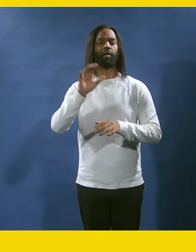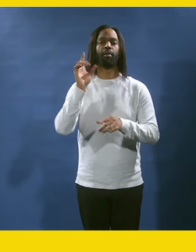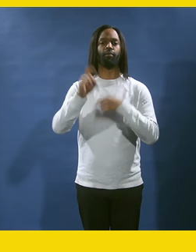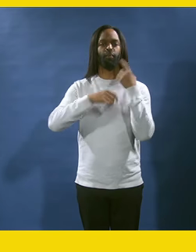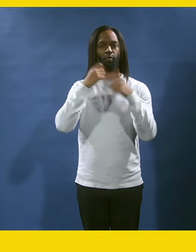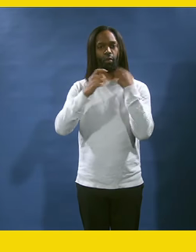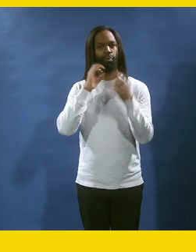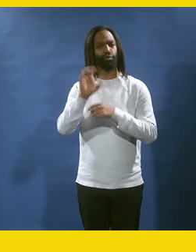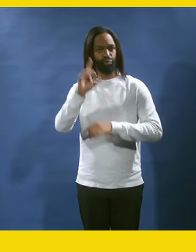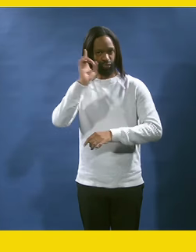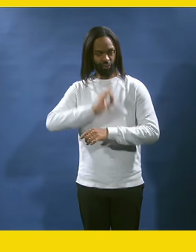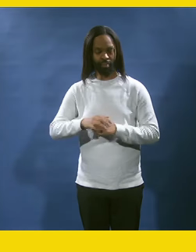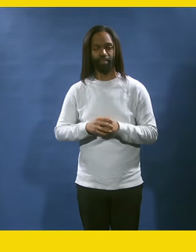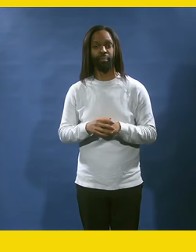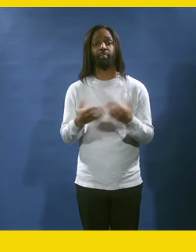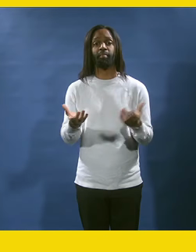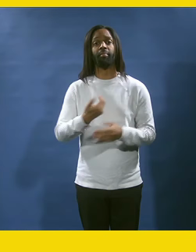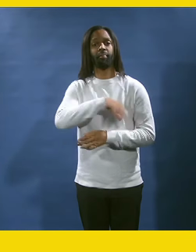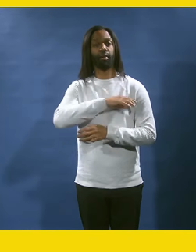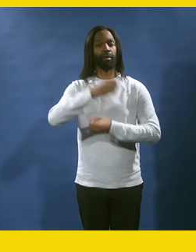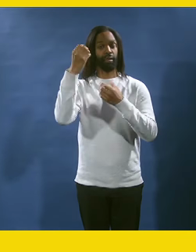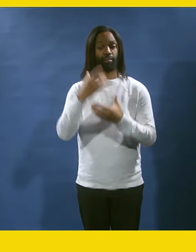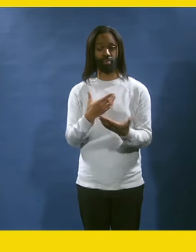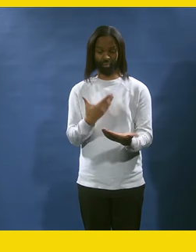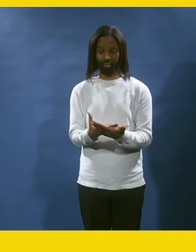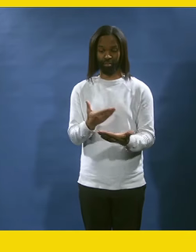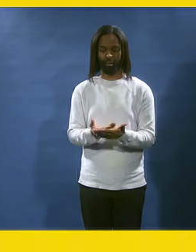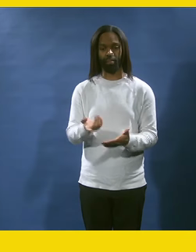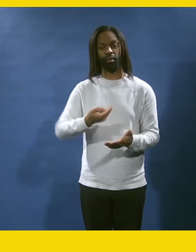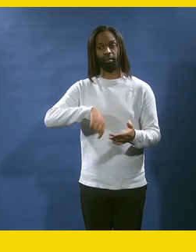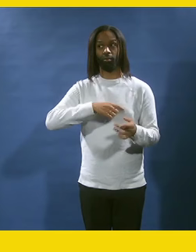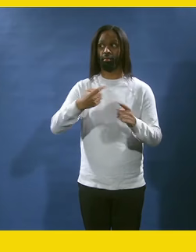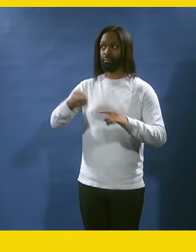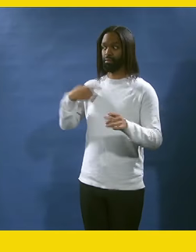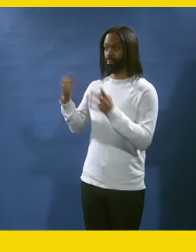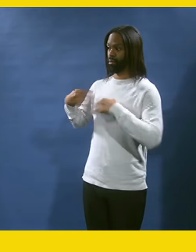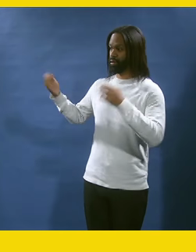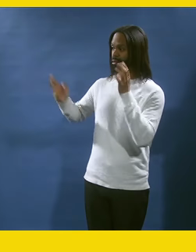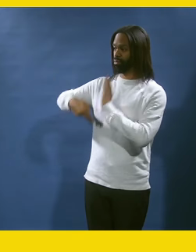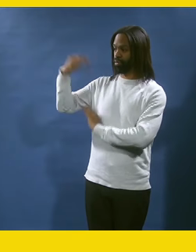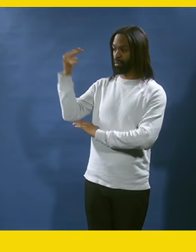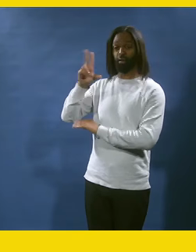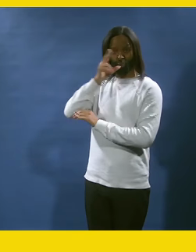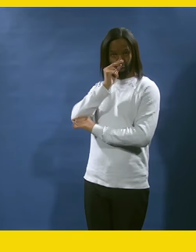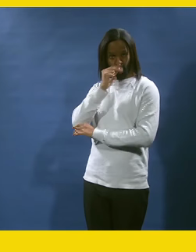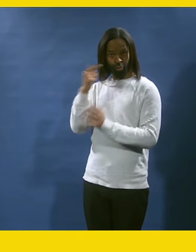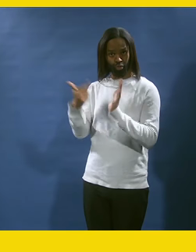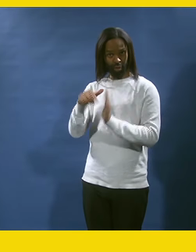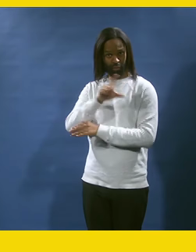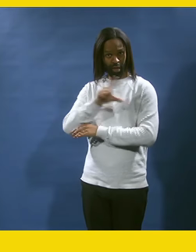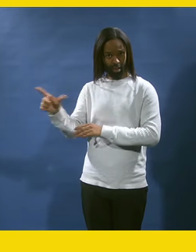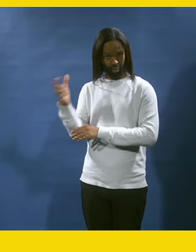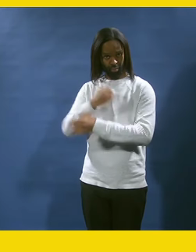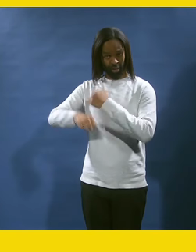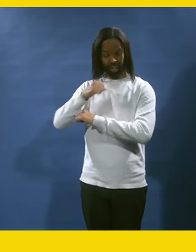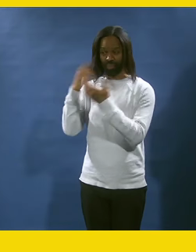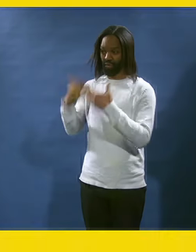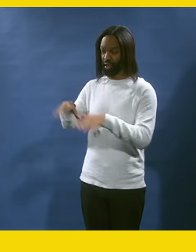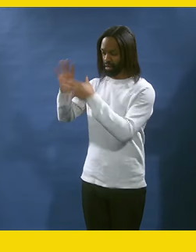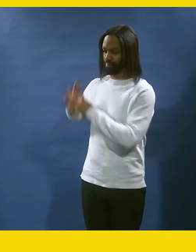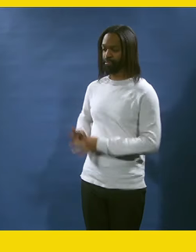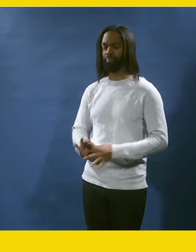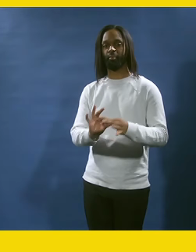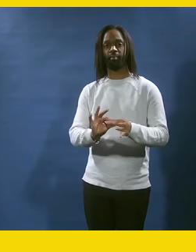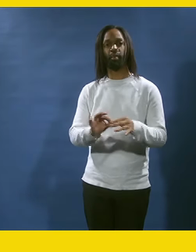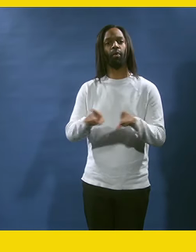cet événement, nous nous inscrivons dans la continuité des assises nationales organisées par la ville de Nantes en 2022. Et ça a été dit,